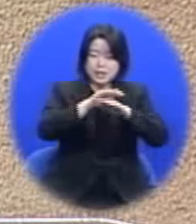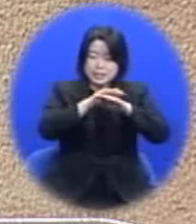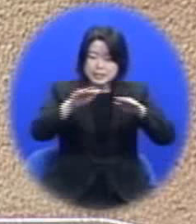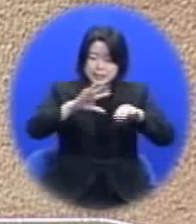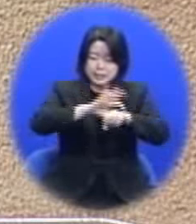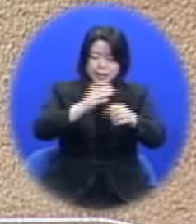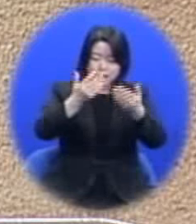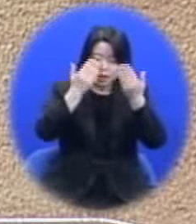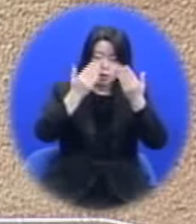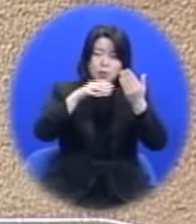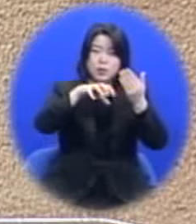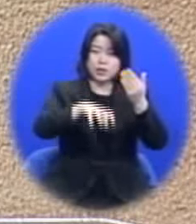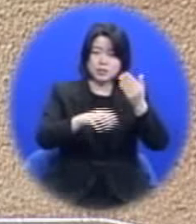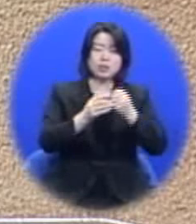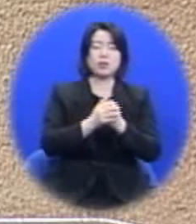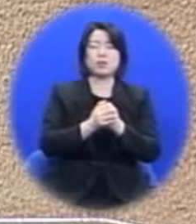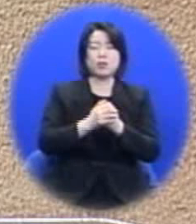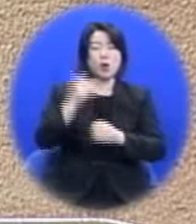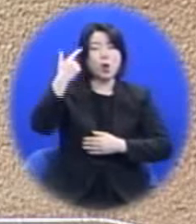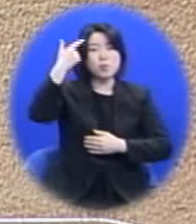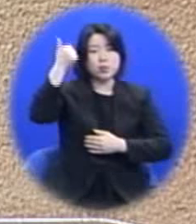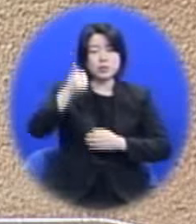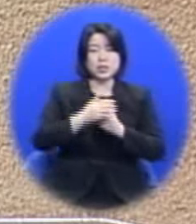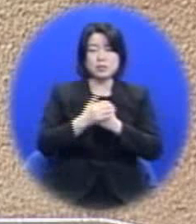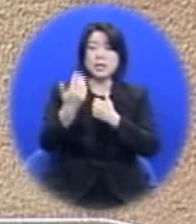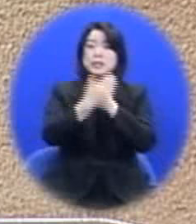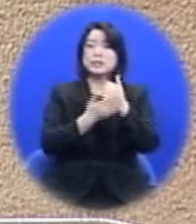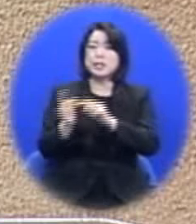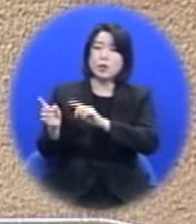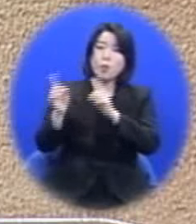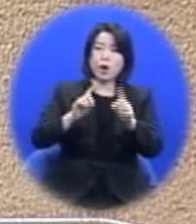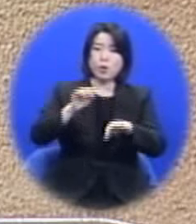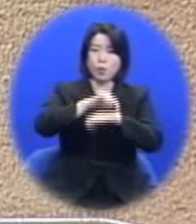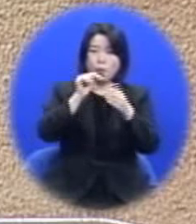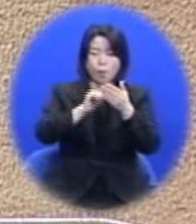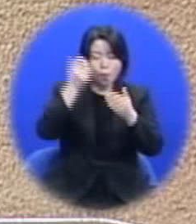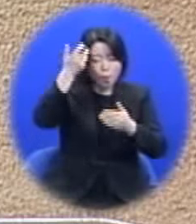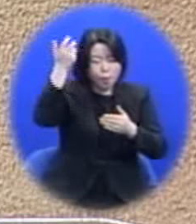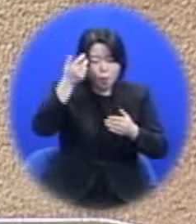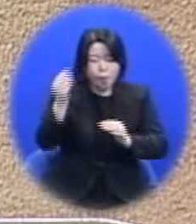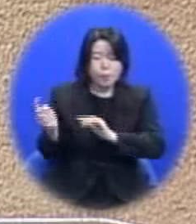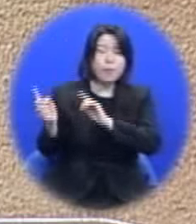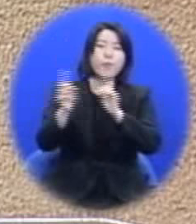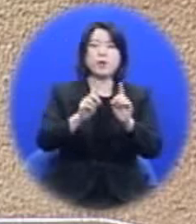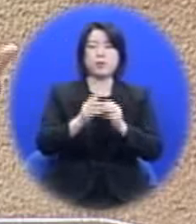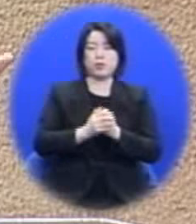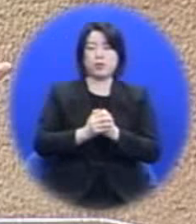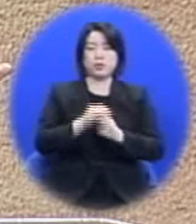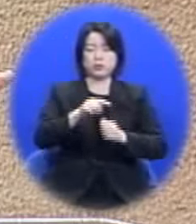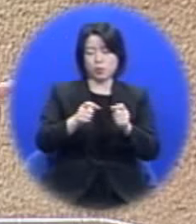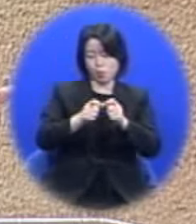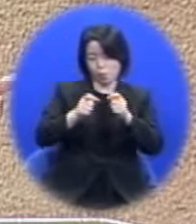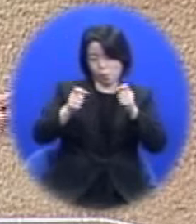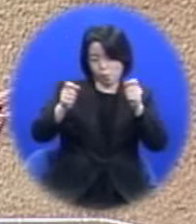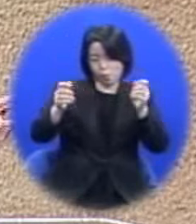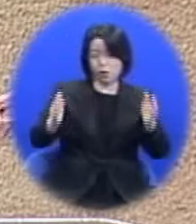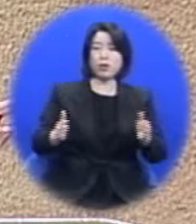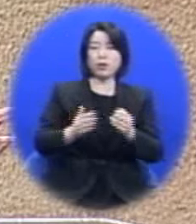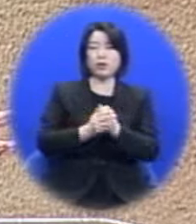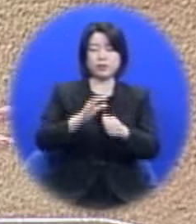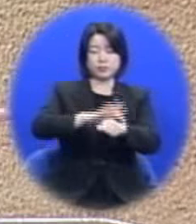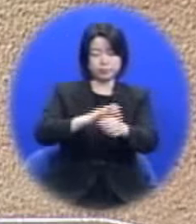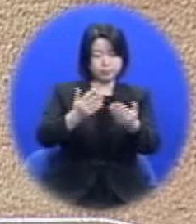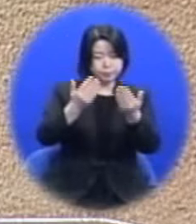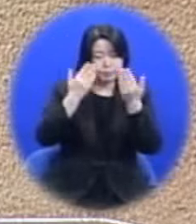주기도문 외우면서 은혜를 회복하고 심령이 회복되고 그리고 그 오랜 기간 동안에 투억